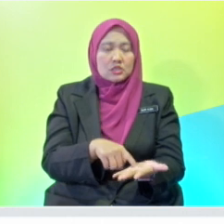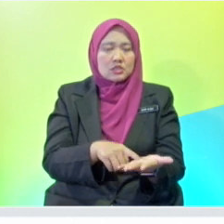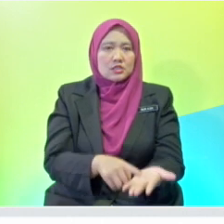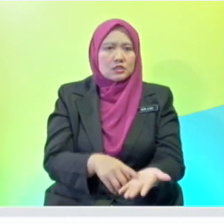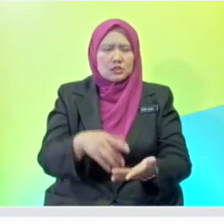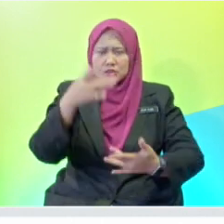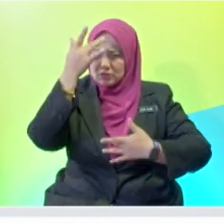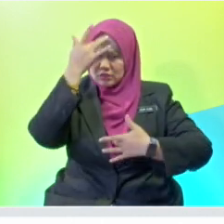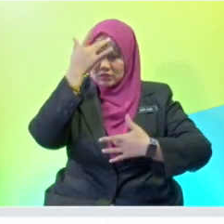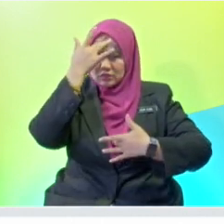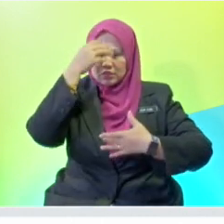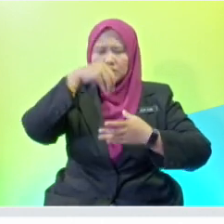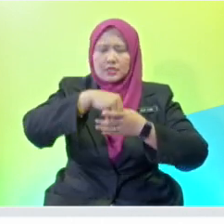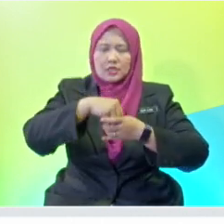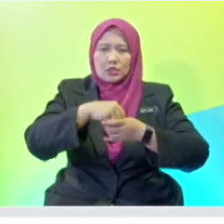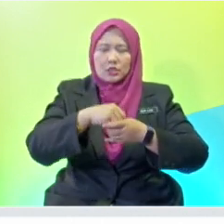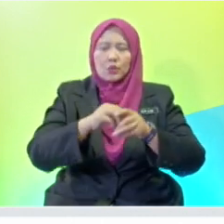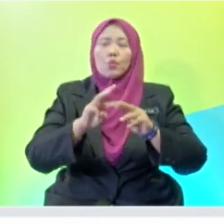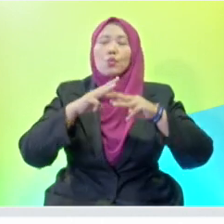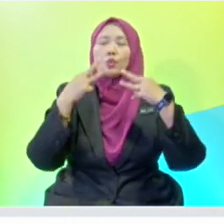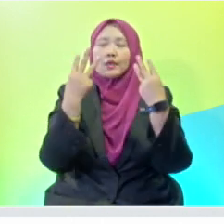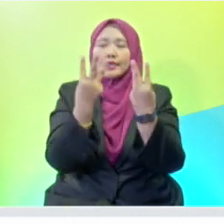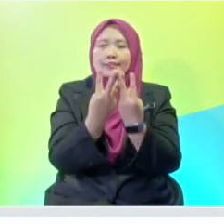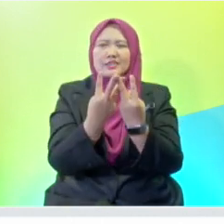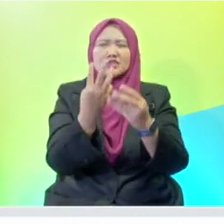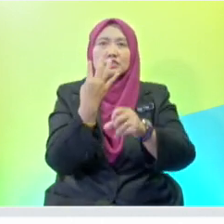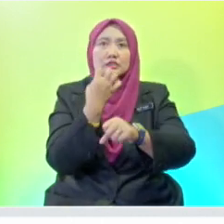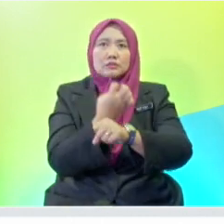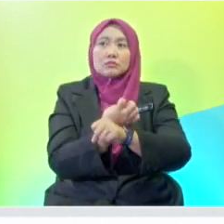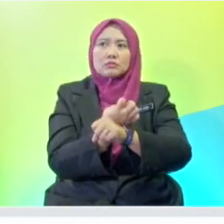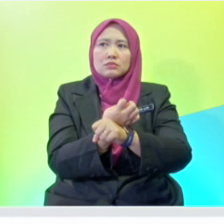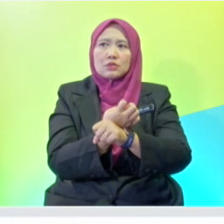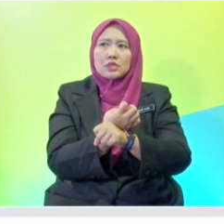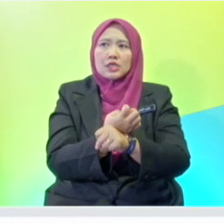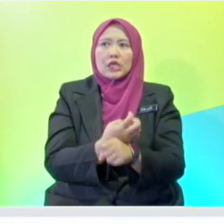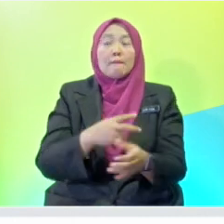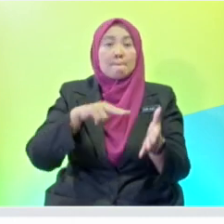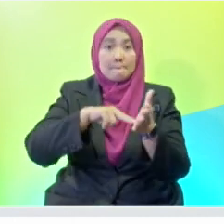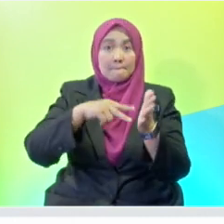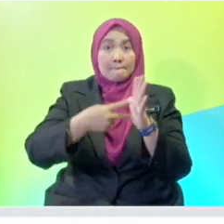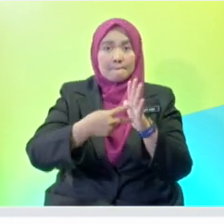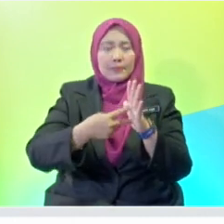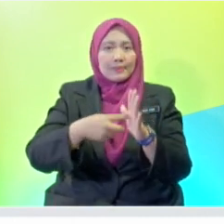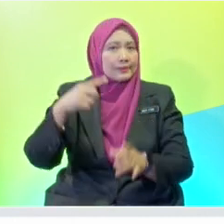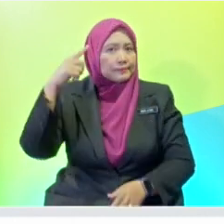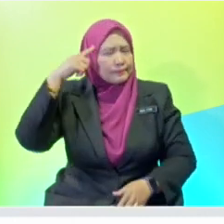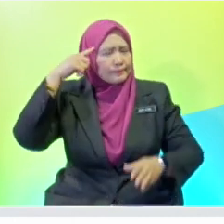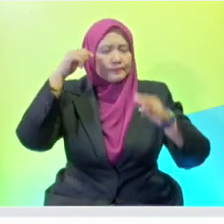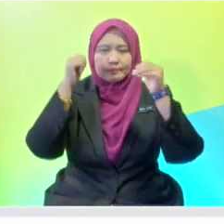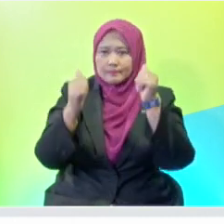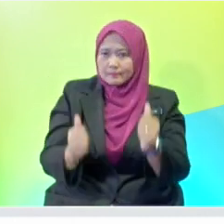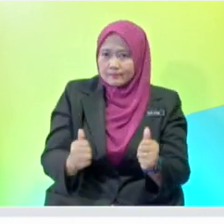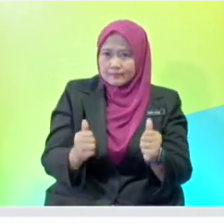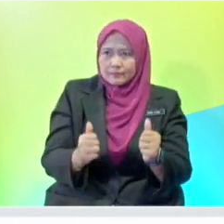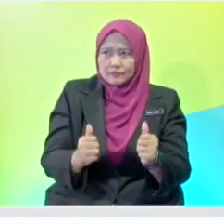warga emas namun Apakah sebenarnya maksudnya adalah bahasa ataupun istilah saintifik yang merujuk